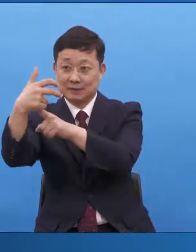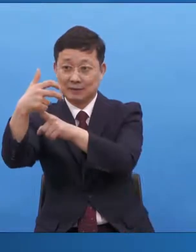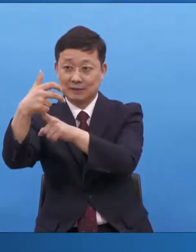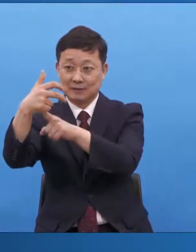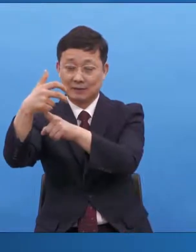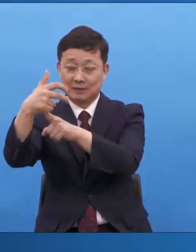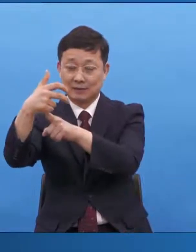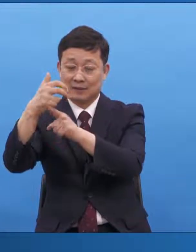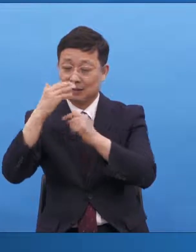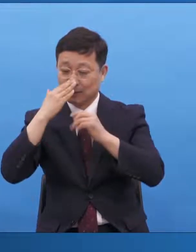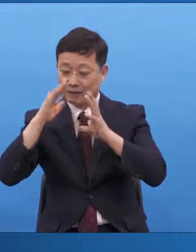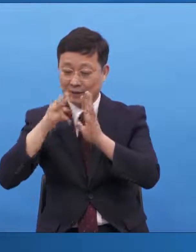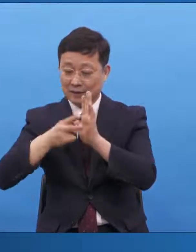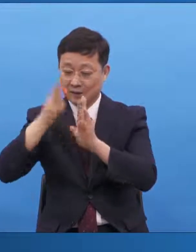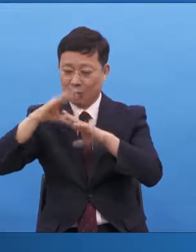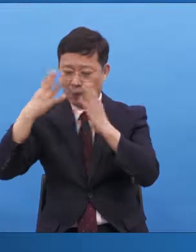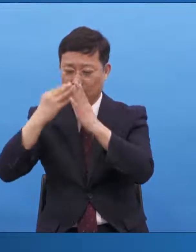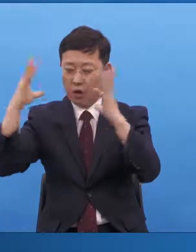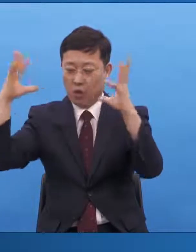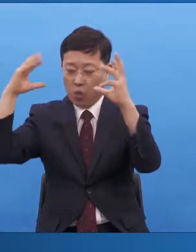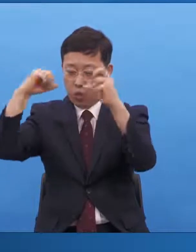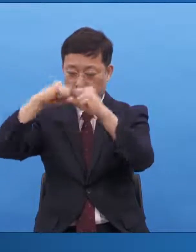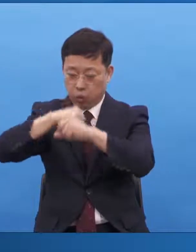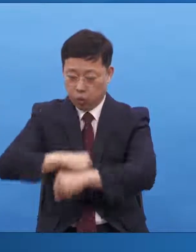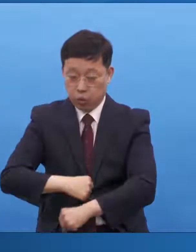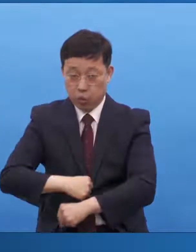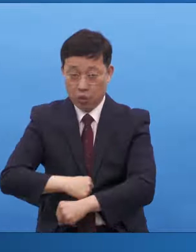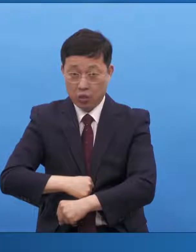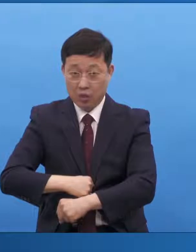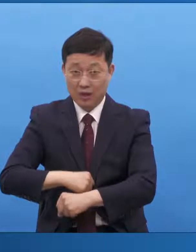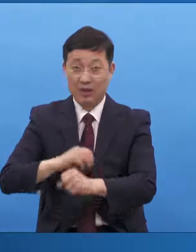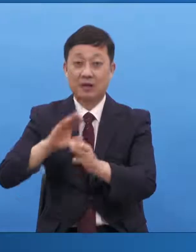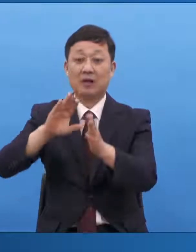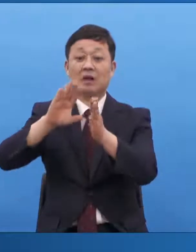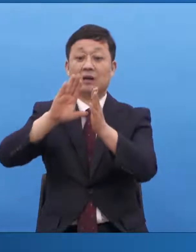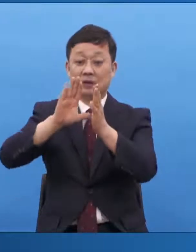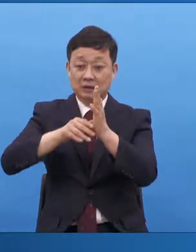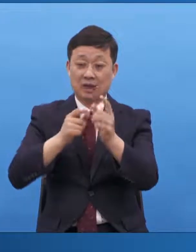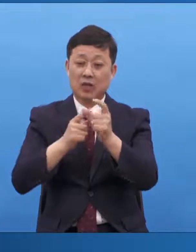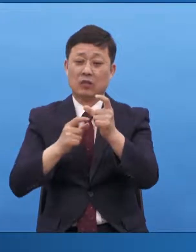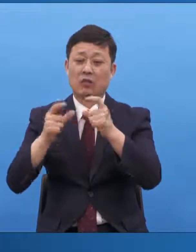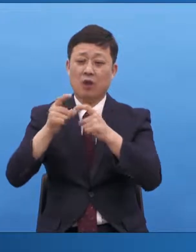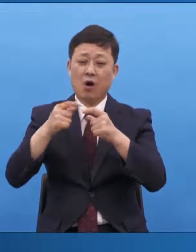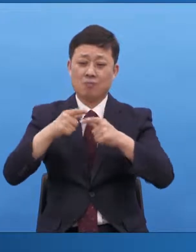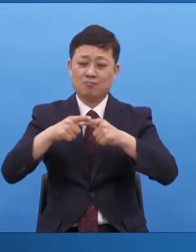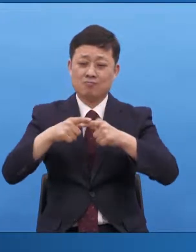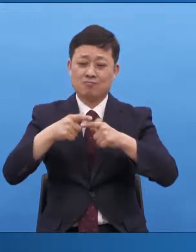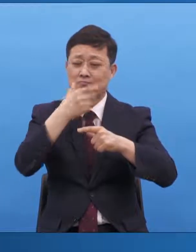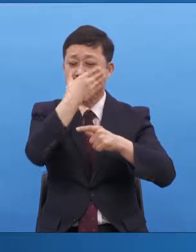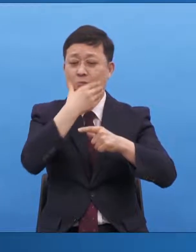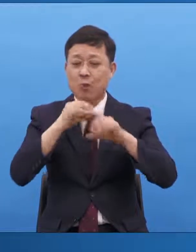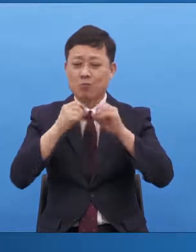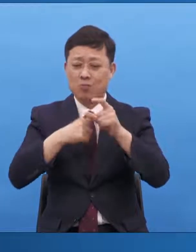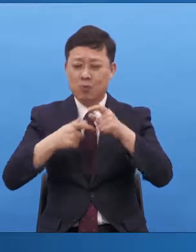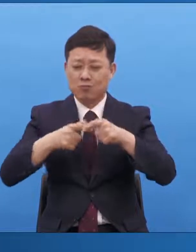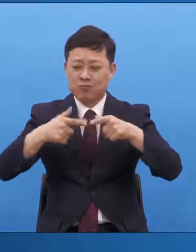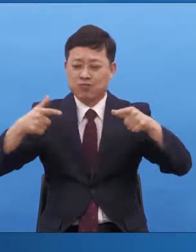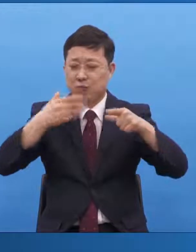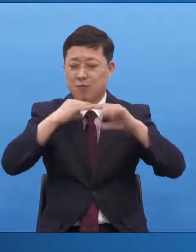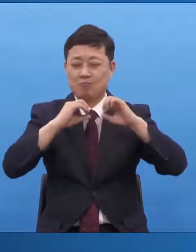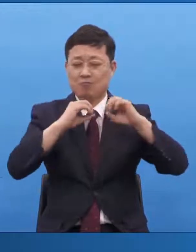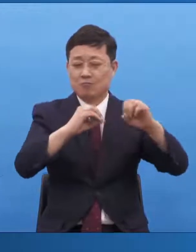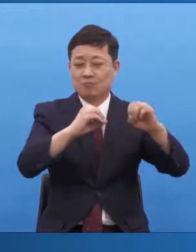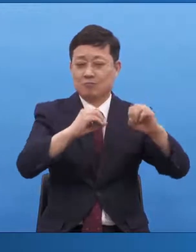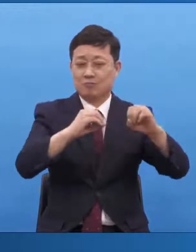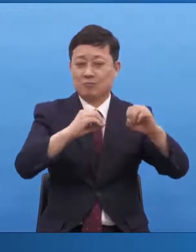멸망합니다. Israel was destroyed in 70 AD. 그때 이 복음은 더 크게 번져나갔습니다. At this time this gospel spread even more.